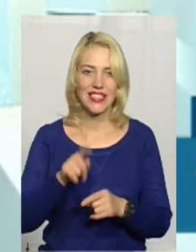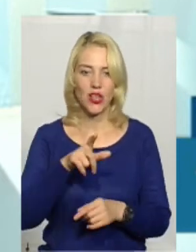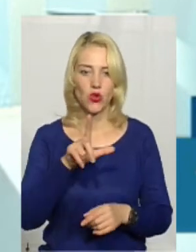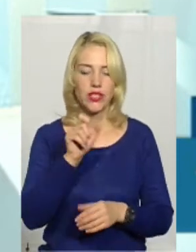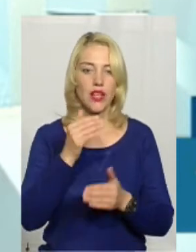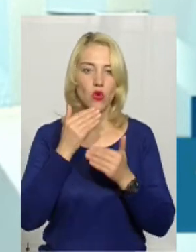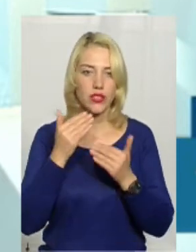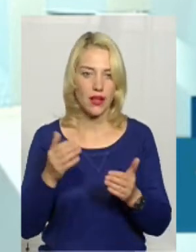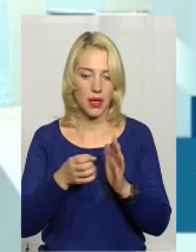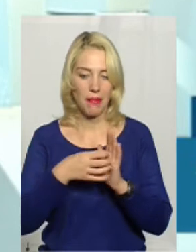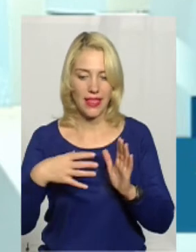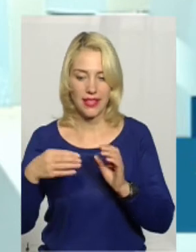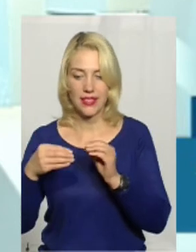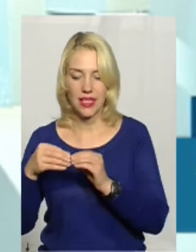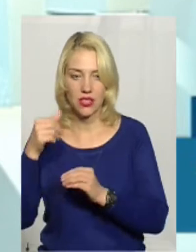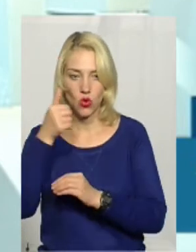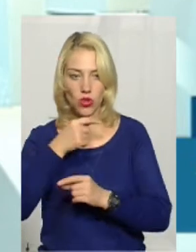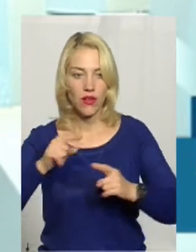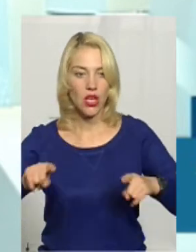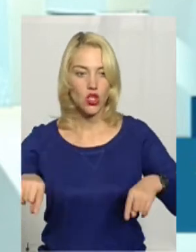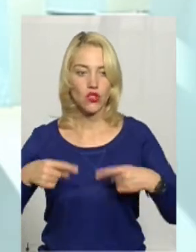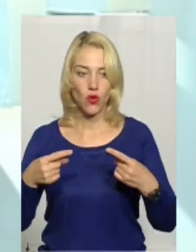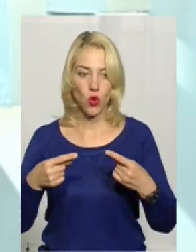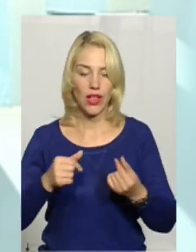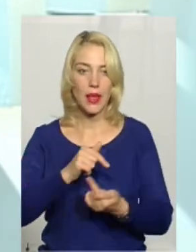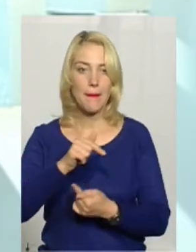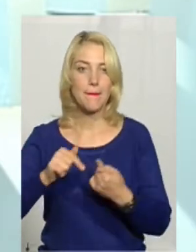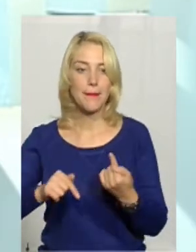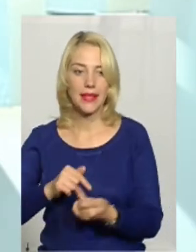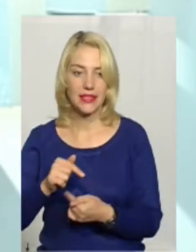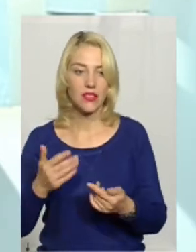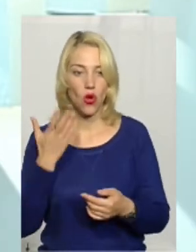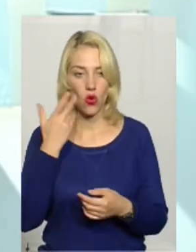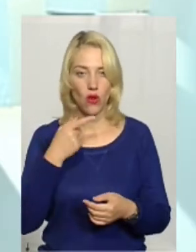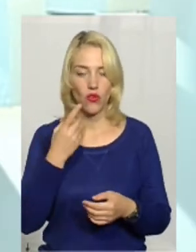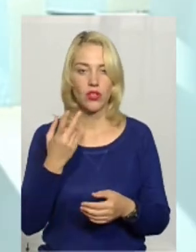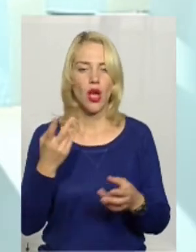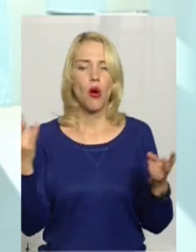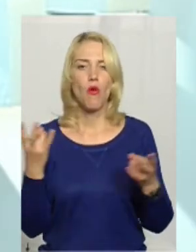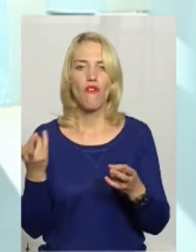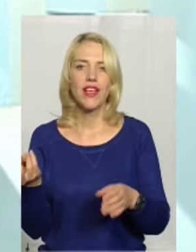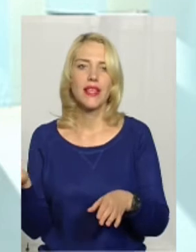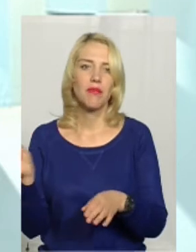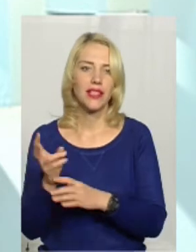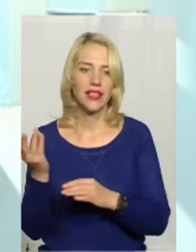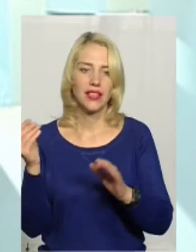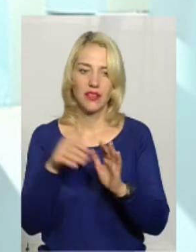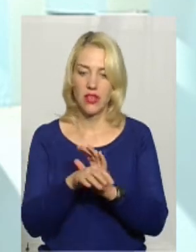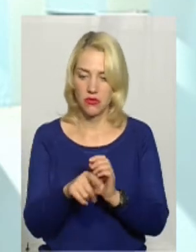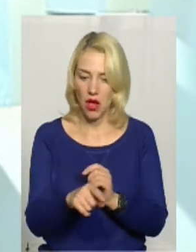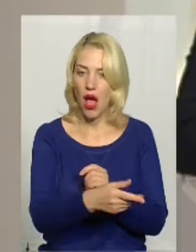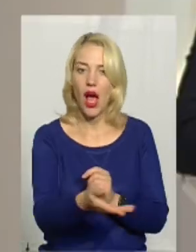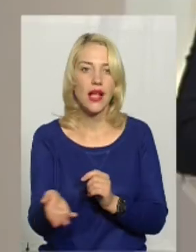останніх 15-10 років створили бізнес. І коли сьогодні кажуть, має прийти інвестор. А це хто? Це не